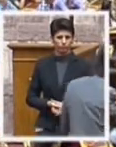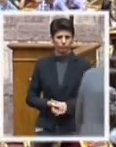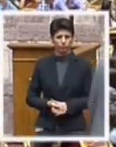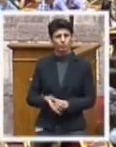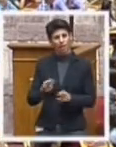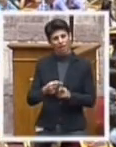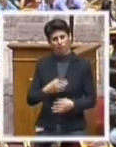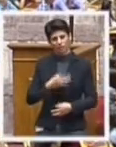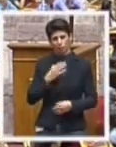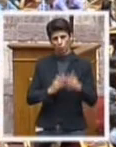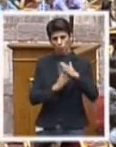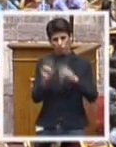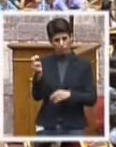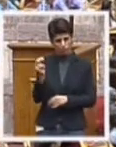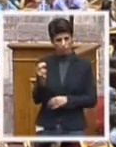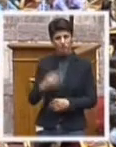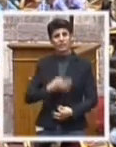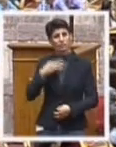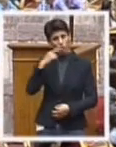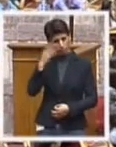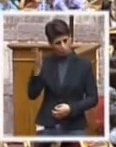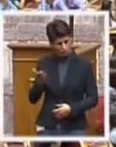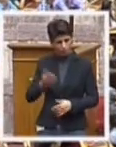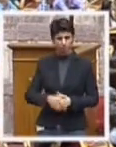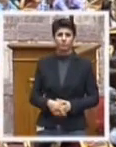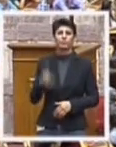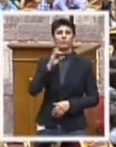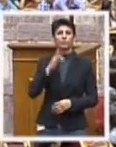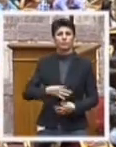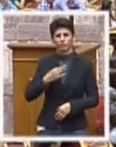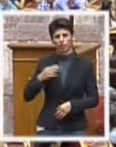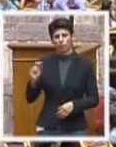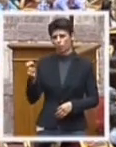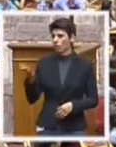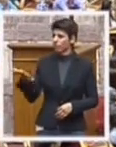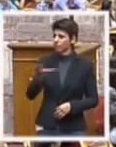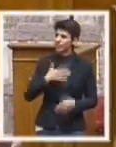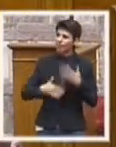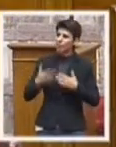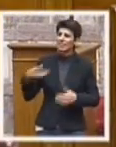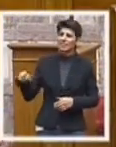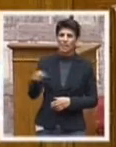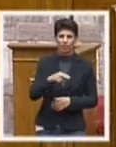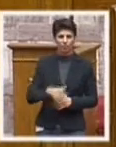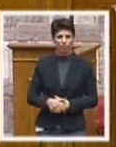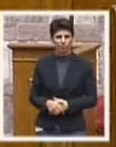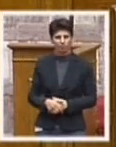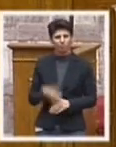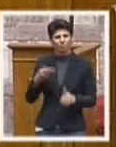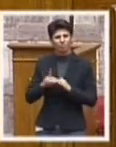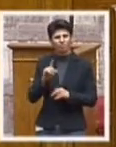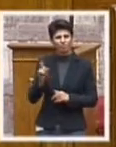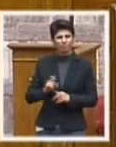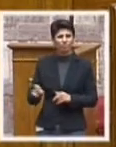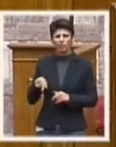Αξιότιμε κύριε Πρόεδρε της Βουλής, κύριε Πρωθυπουργέ, κυρίες και κύριοι βουλευτές, αγαπητοί συνάδελφοι, βιώνοντας μια αβέβαιη και